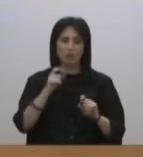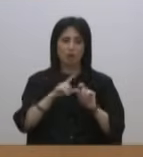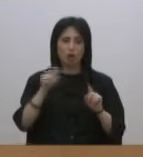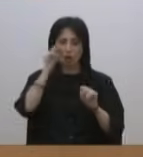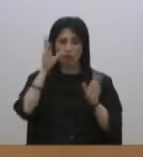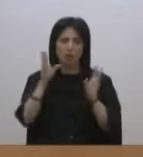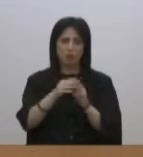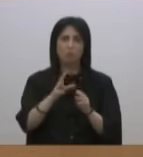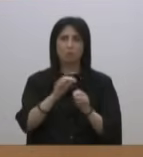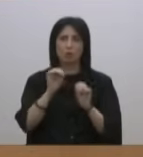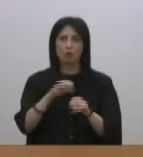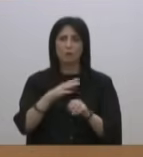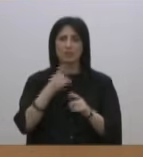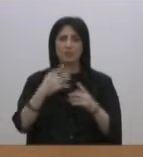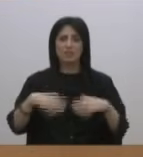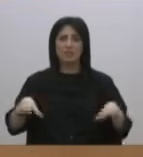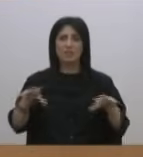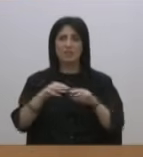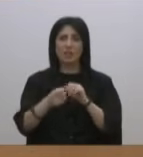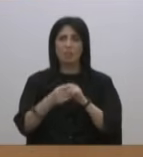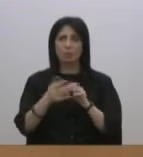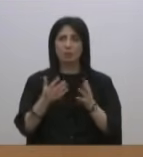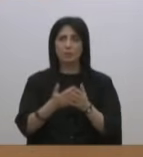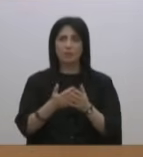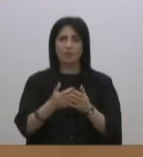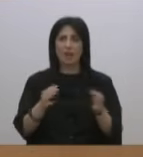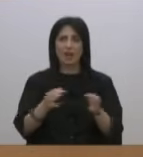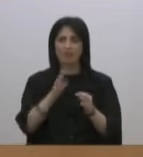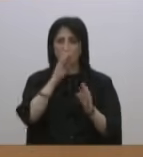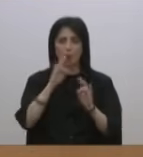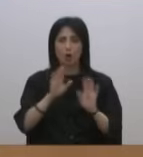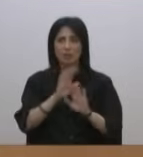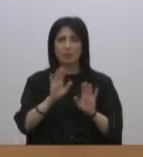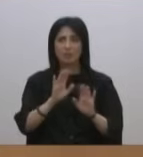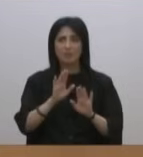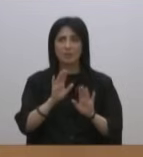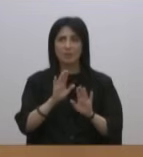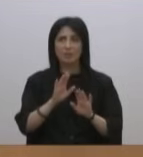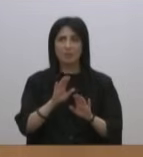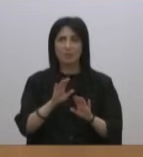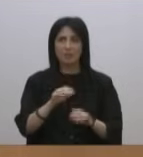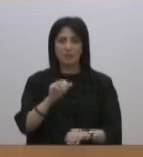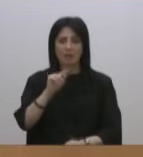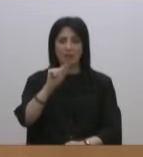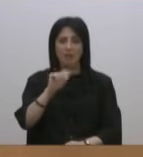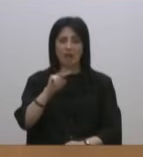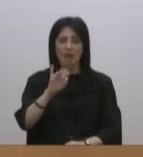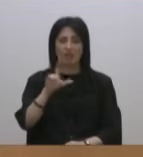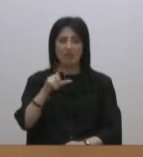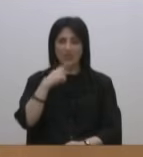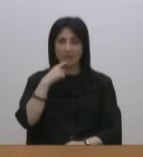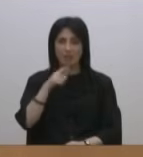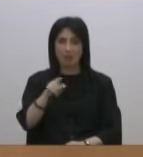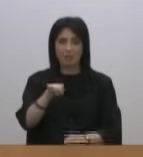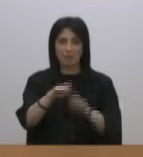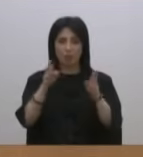სკოლაში ისწავლონ, ერთ სივრცეში აღმოჩნდნენ არანაირ მოღალატეობას. არჩილ თალაკვაძე გამოვიდა და თქვა აი